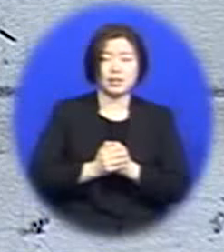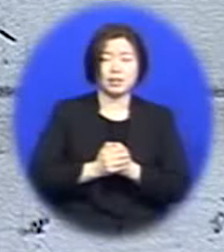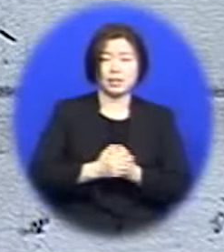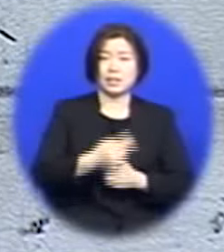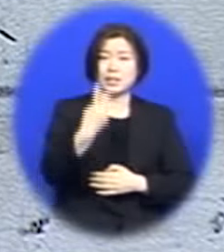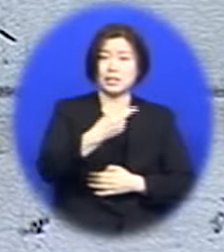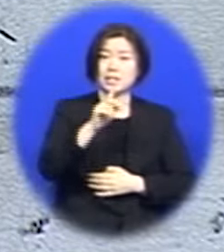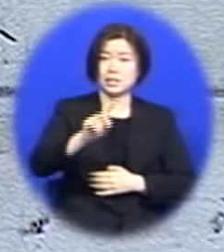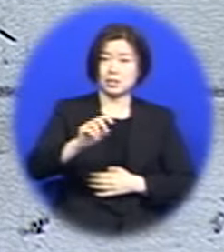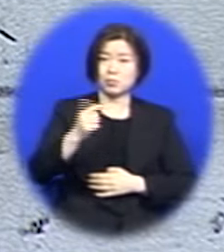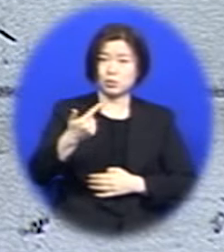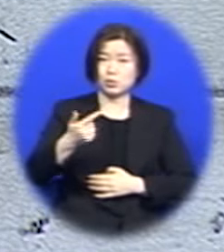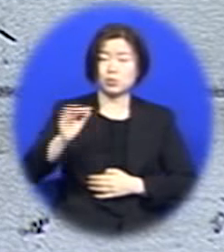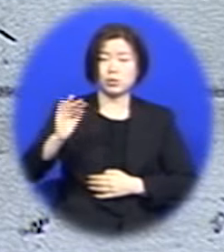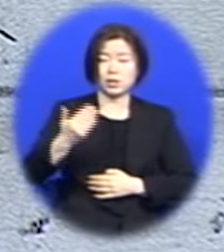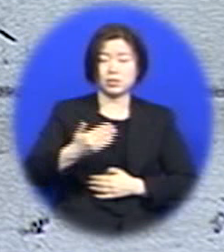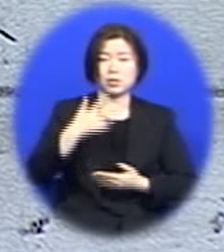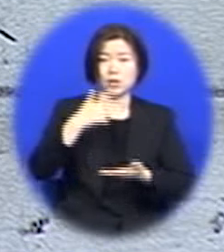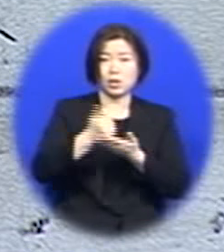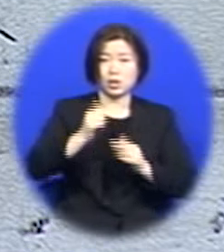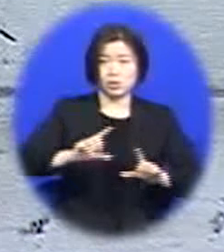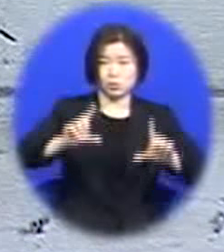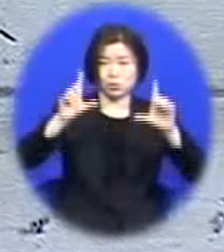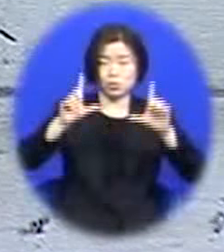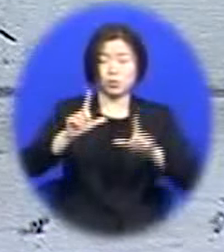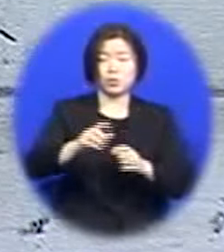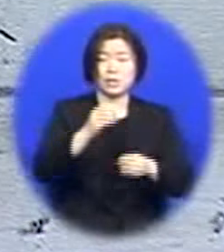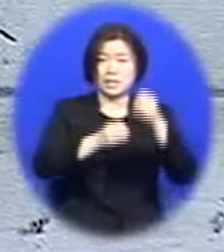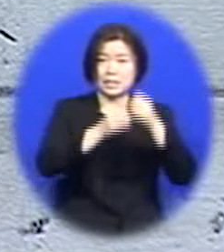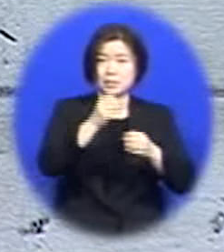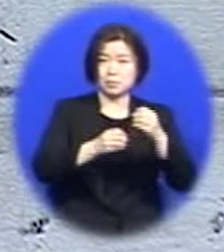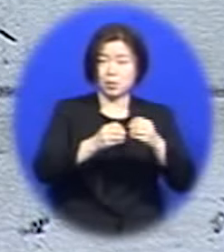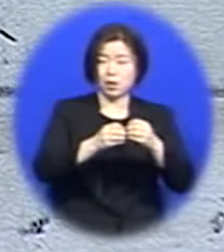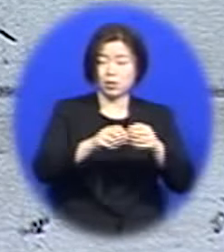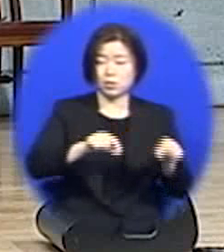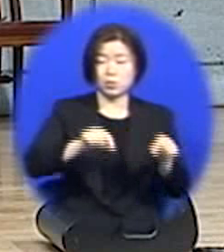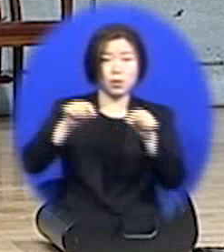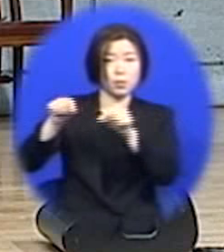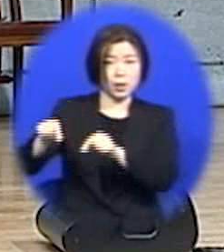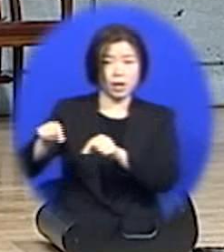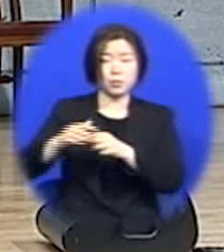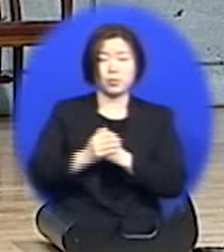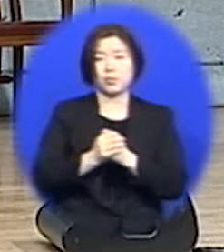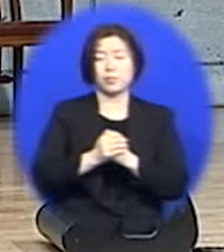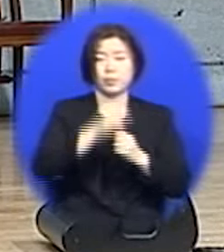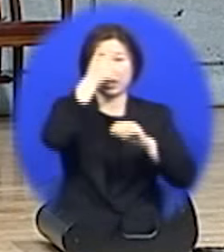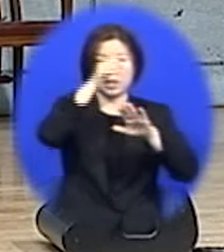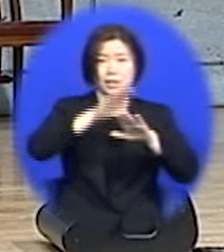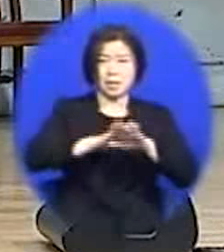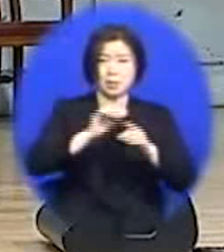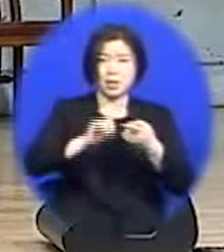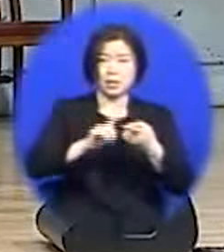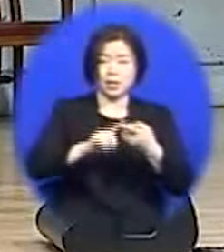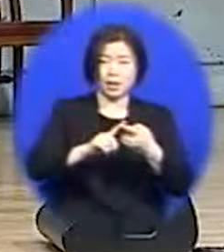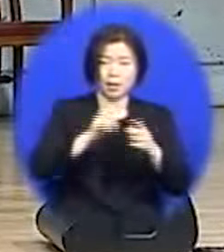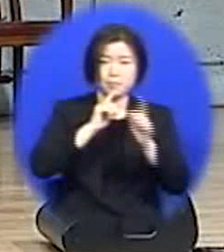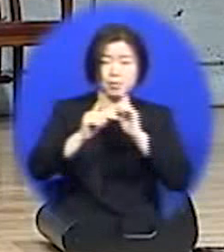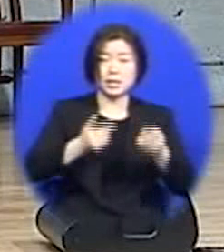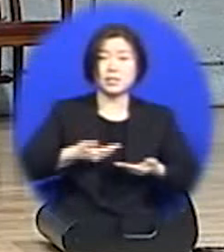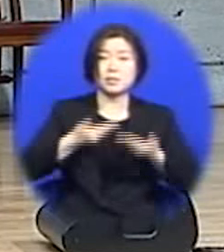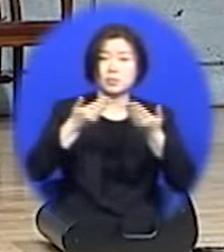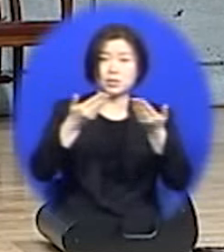2016년 들어서 주일 설교를 시편 설교를 잠깐 보류하고 예배에 대한 말씀을